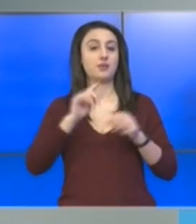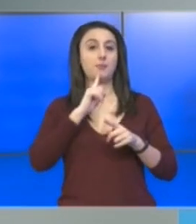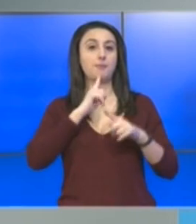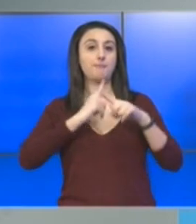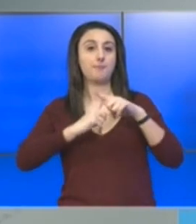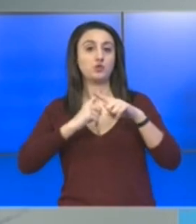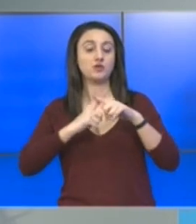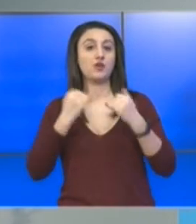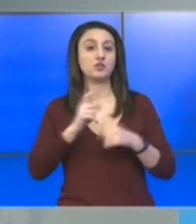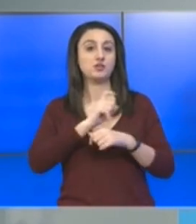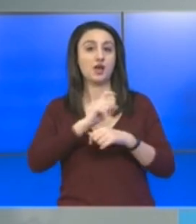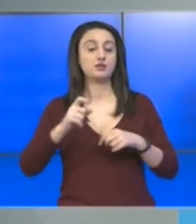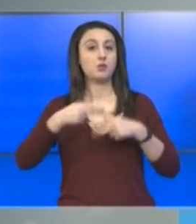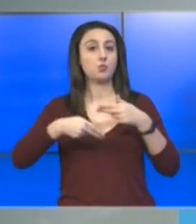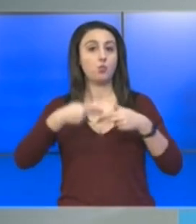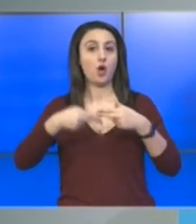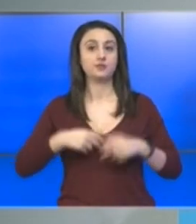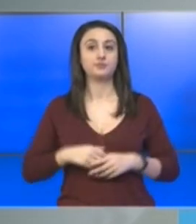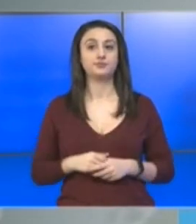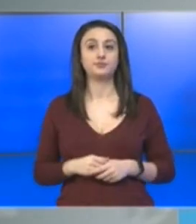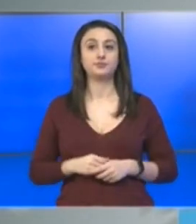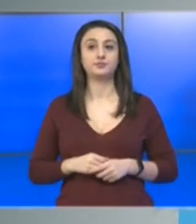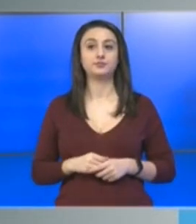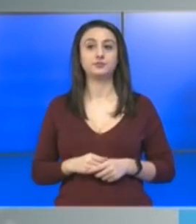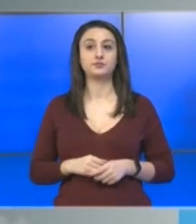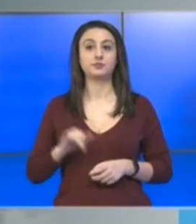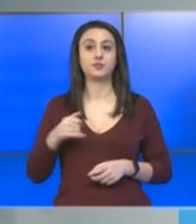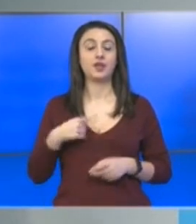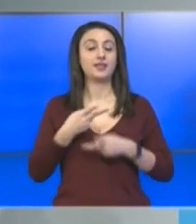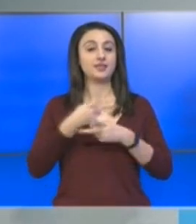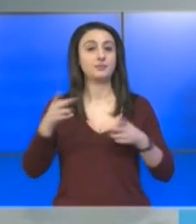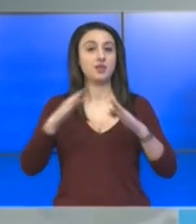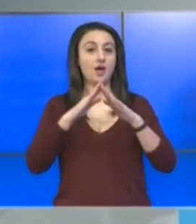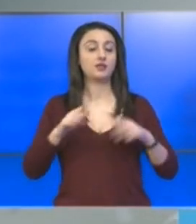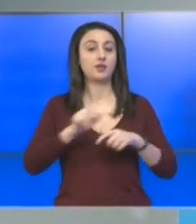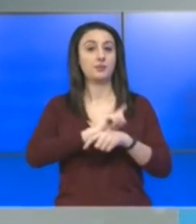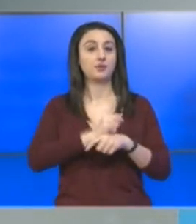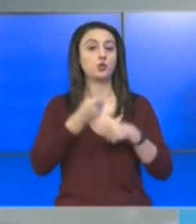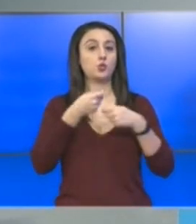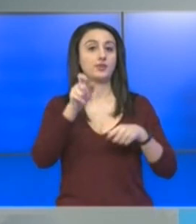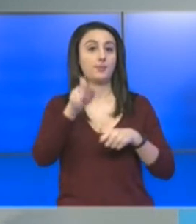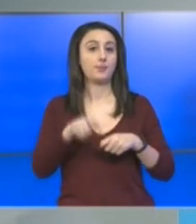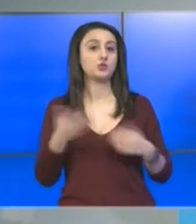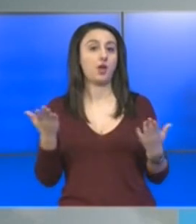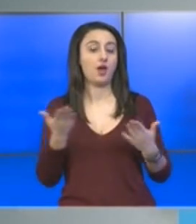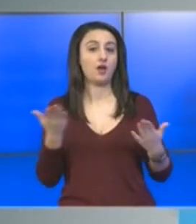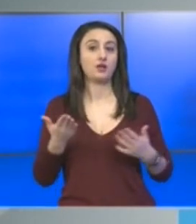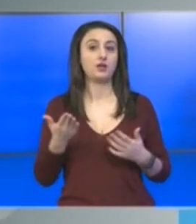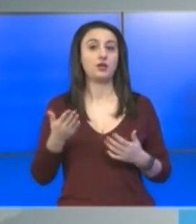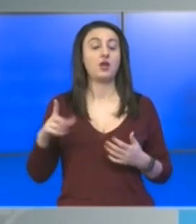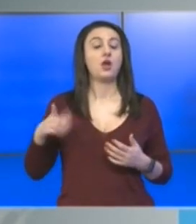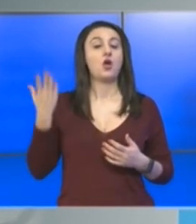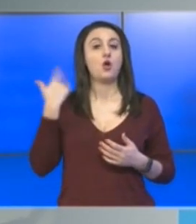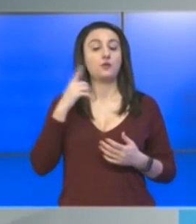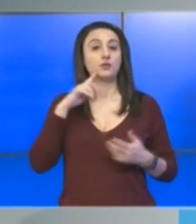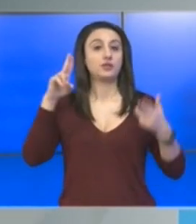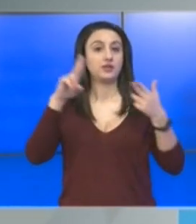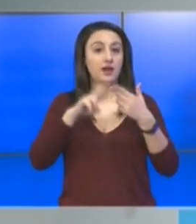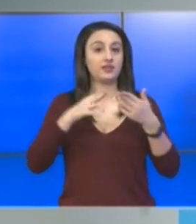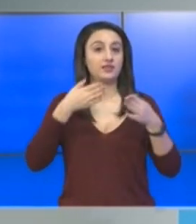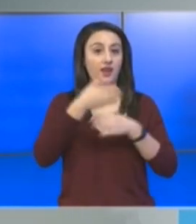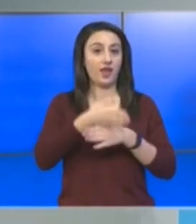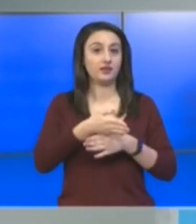pozitiv în cazul testului cu coronavirus și a trimite la domiciliu imediat toate persoanele care ar fi fost intrat în